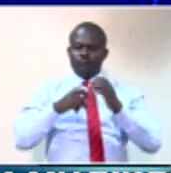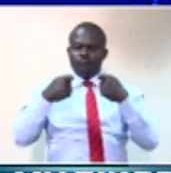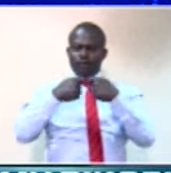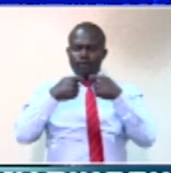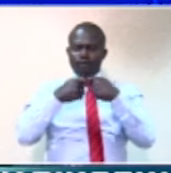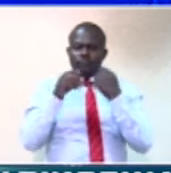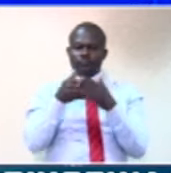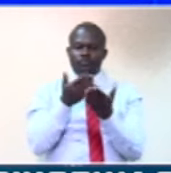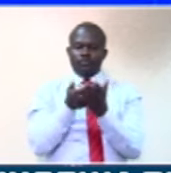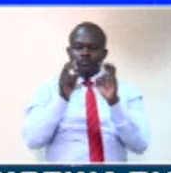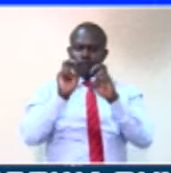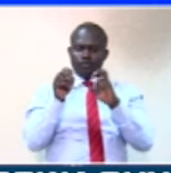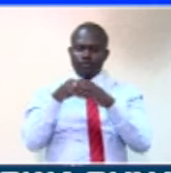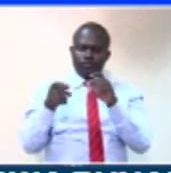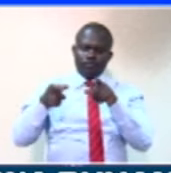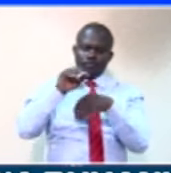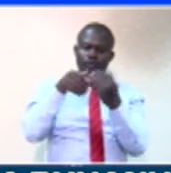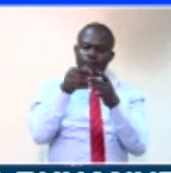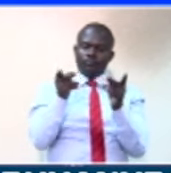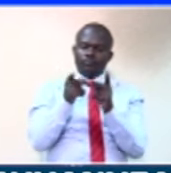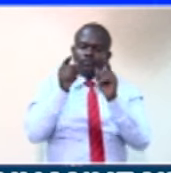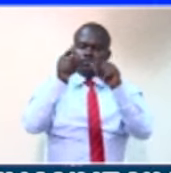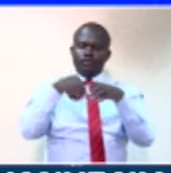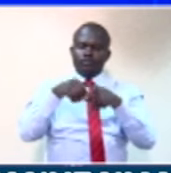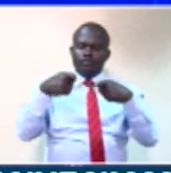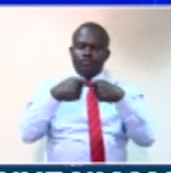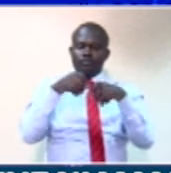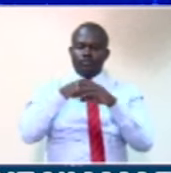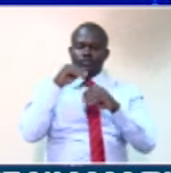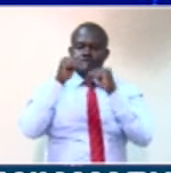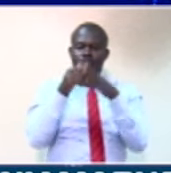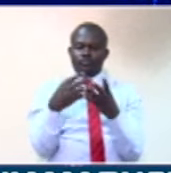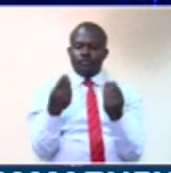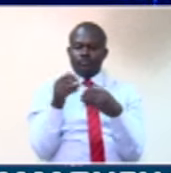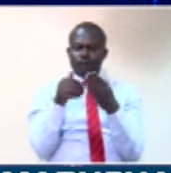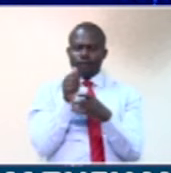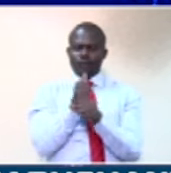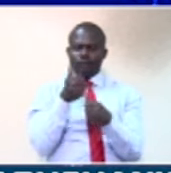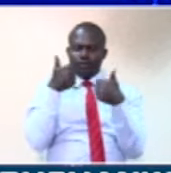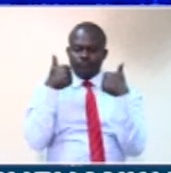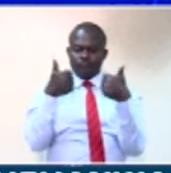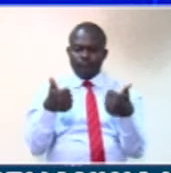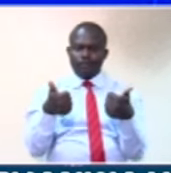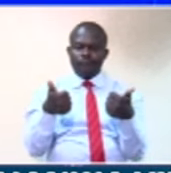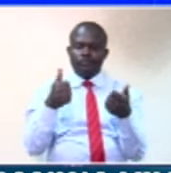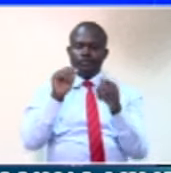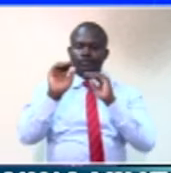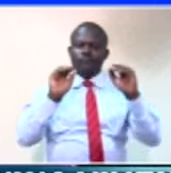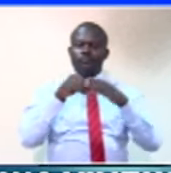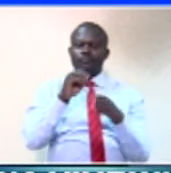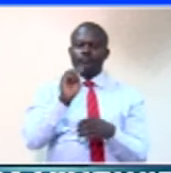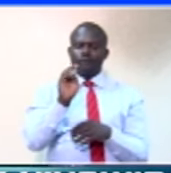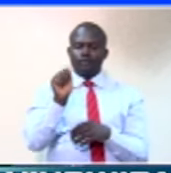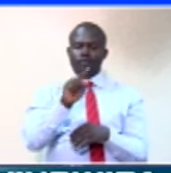w'amashanyarazi barasaba ko hakongerwa aho zishyirwa mu muriro mu rwego rwo kuborohereza gukora neza. Inkuru tubaza